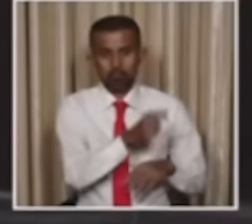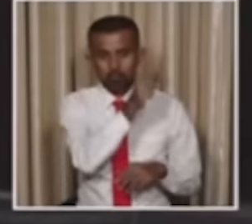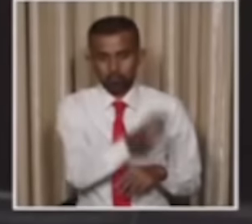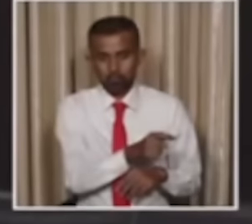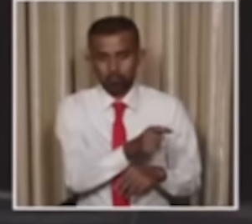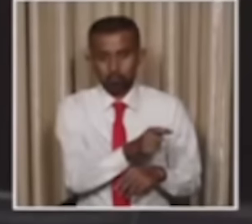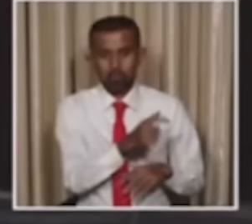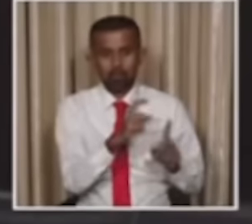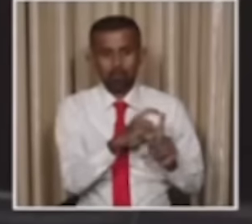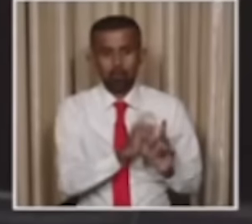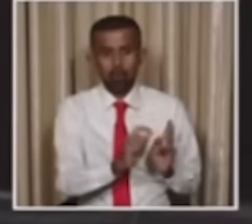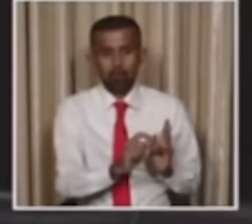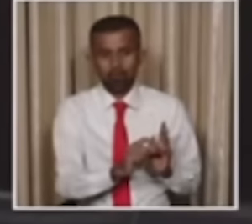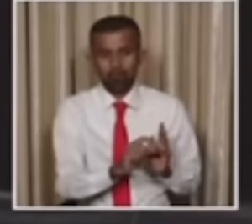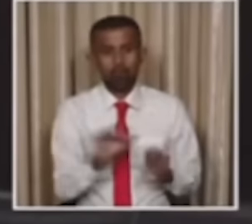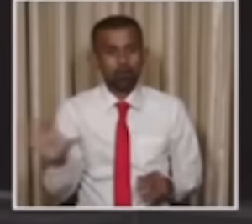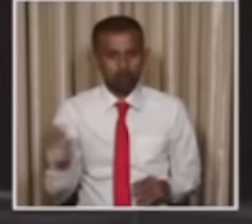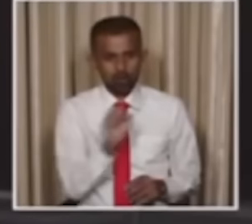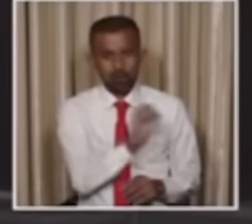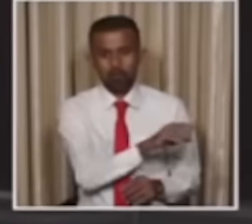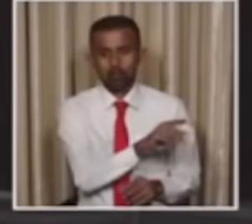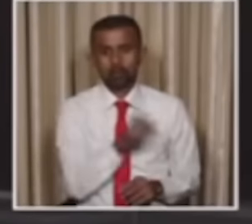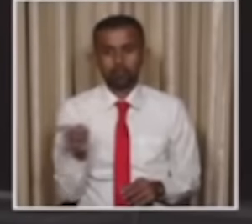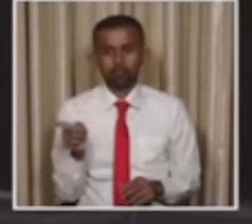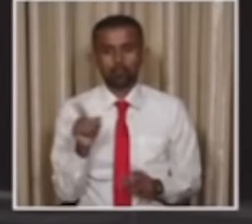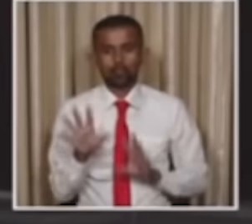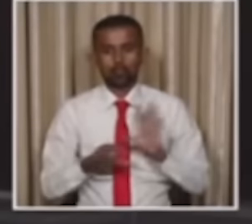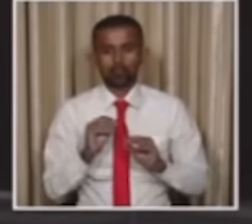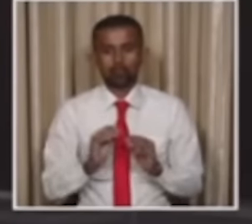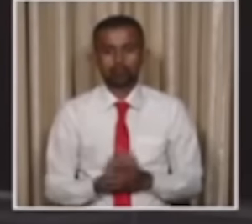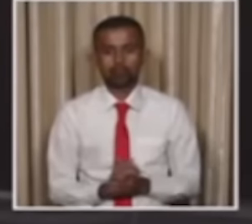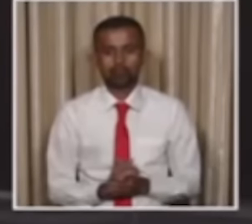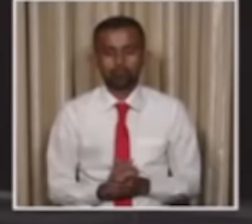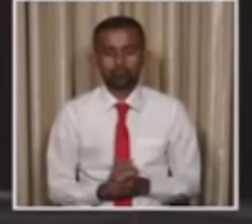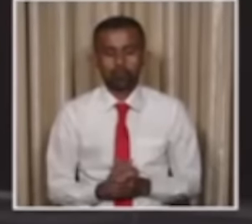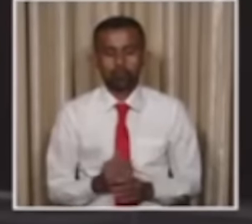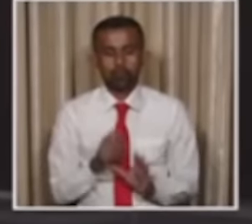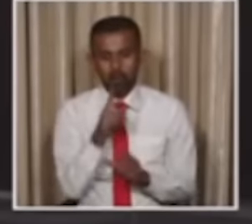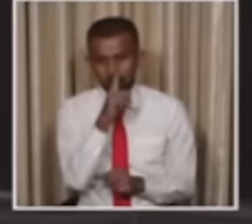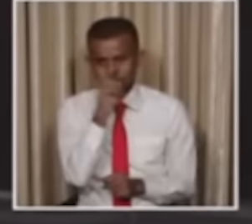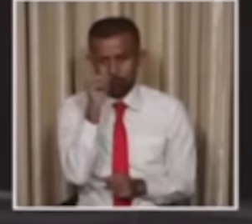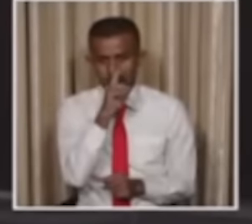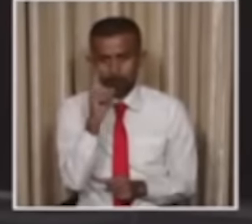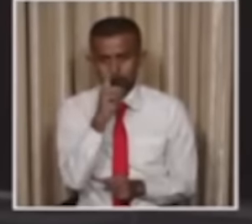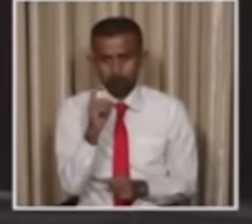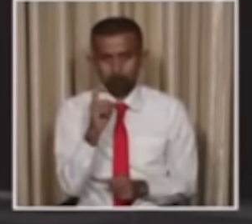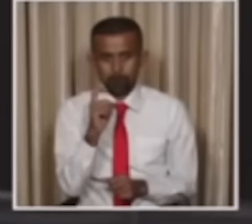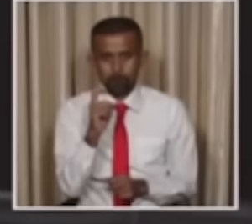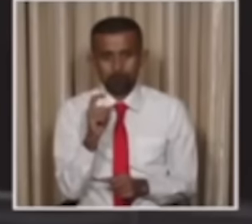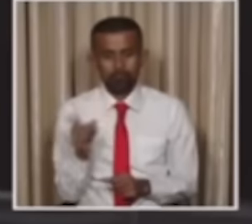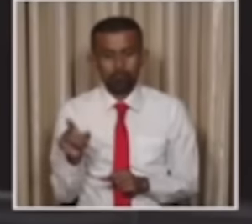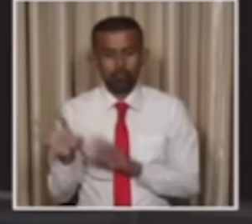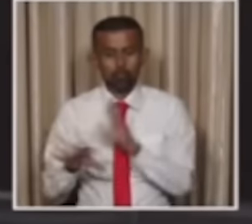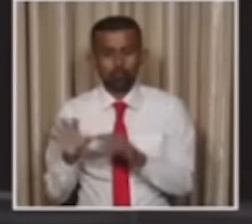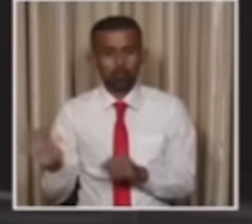ඒ දෙපාර්තමේන්තුව ලබාගන්නෙත් මෙතනින් දත්ත. අපි හැම මාසෙම ඒගොල්ලන් මෙතනින් තමයි